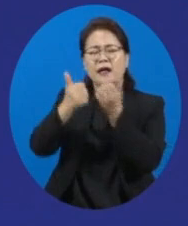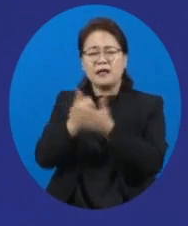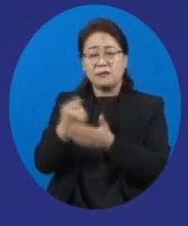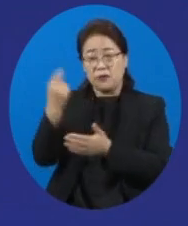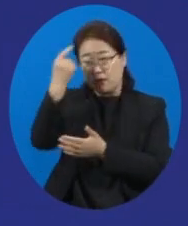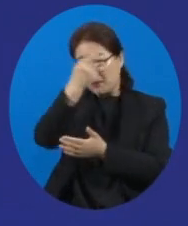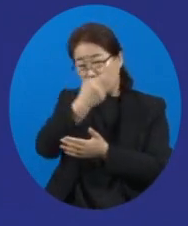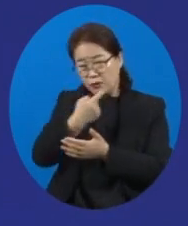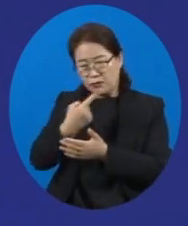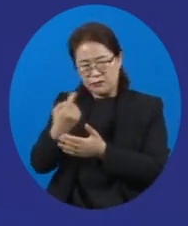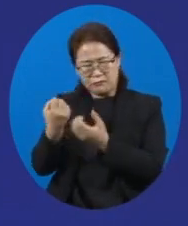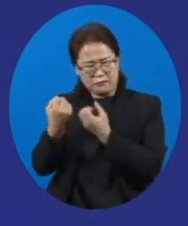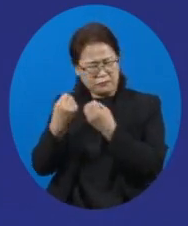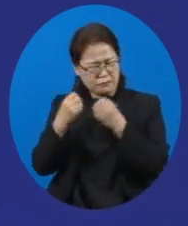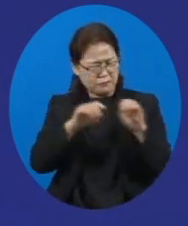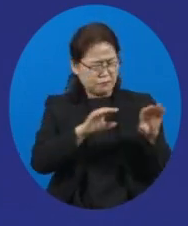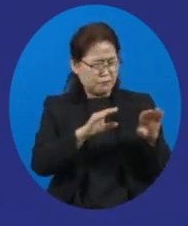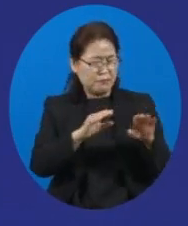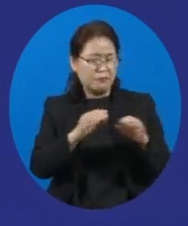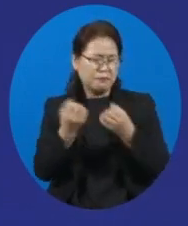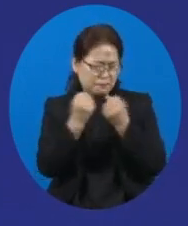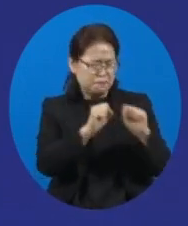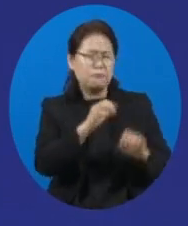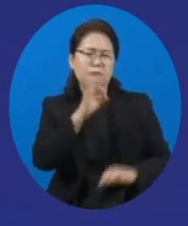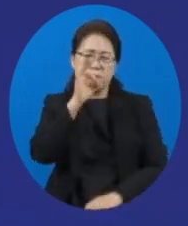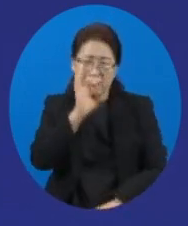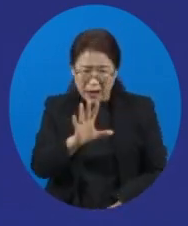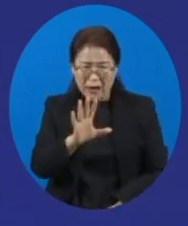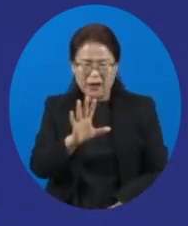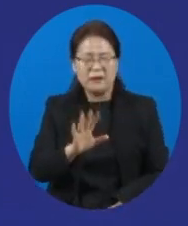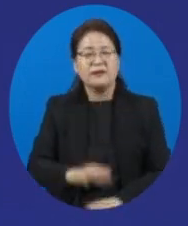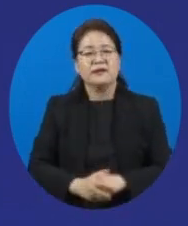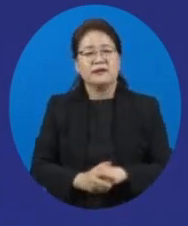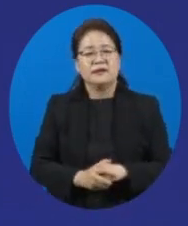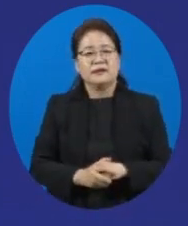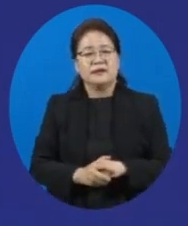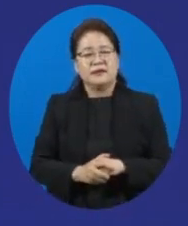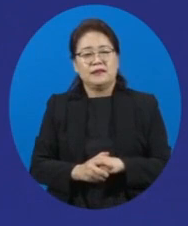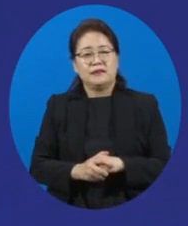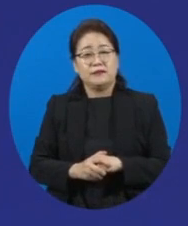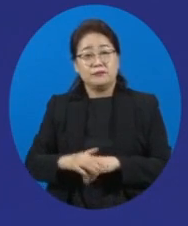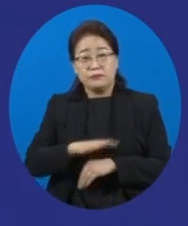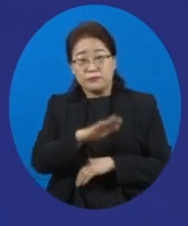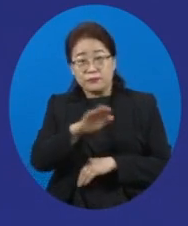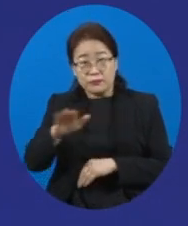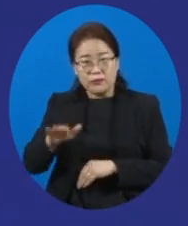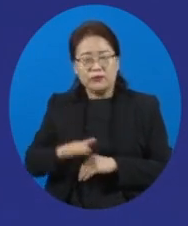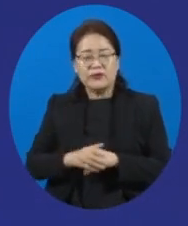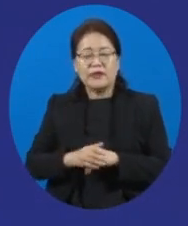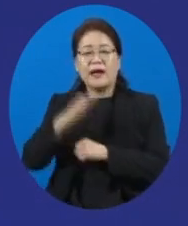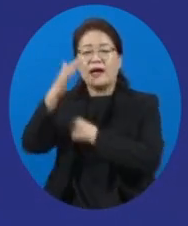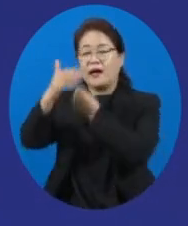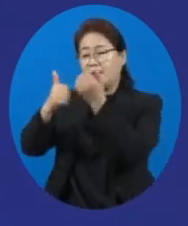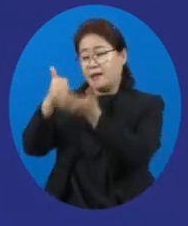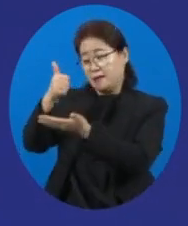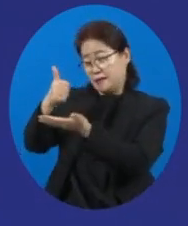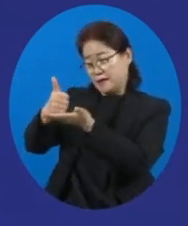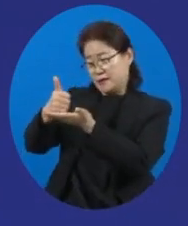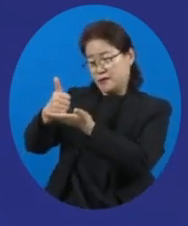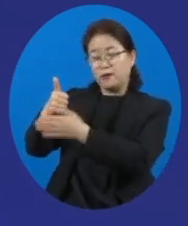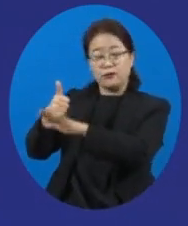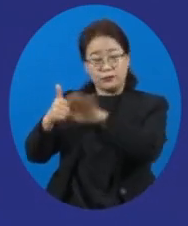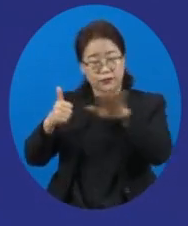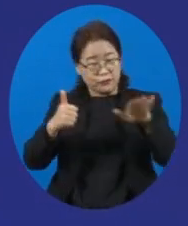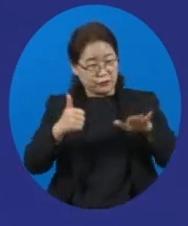낯을 피할 수가 없어요. 그러므로 엄밀하게 말하면 하나님께서